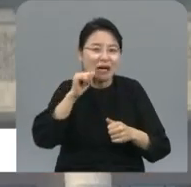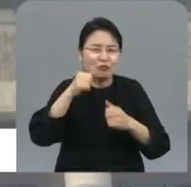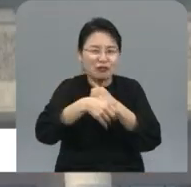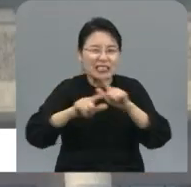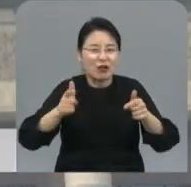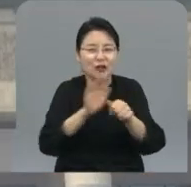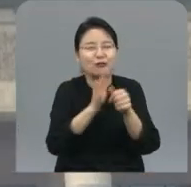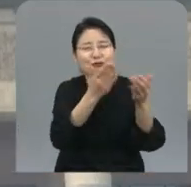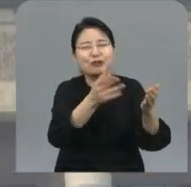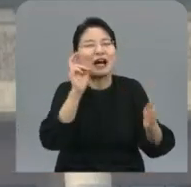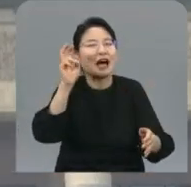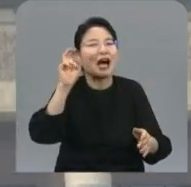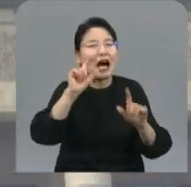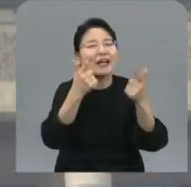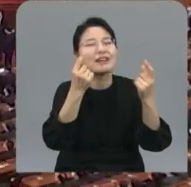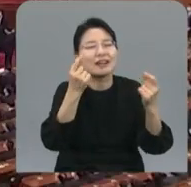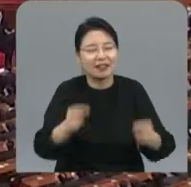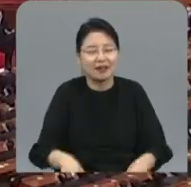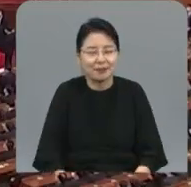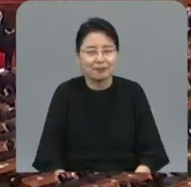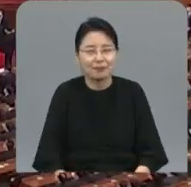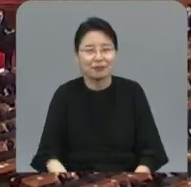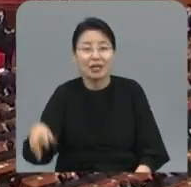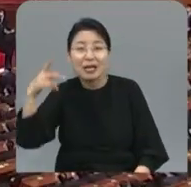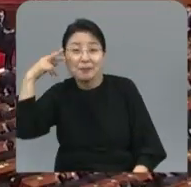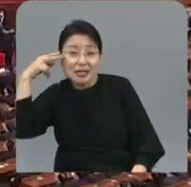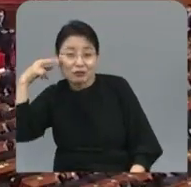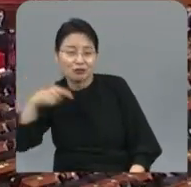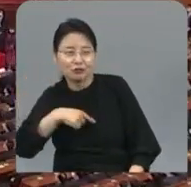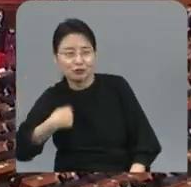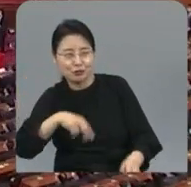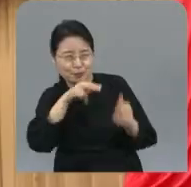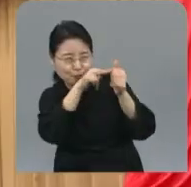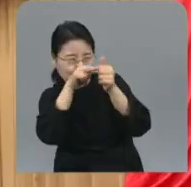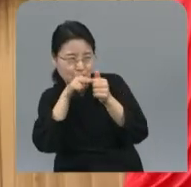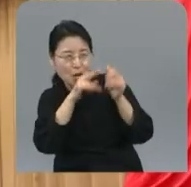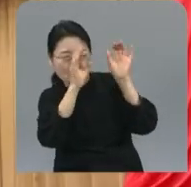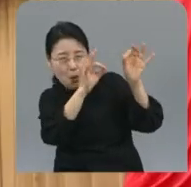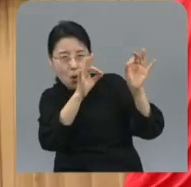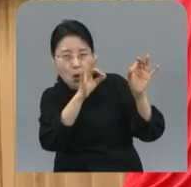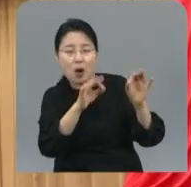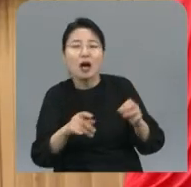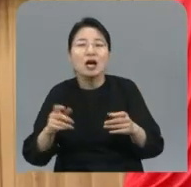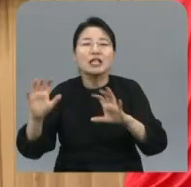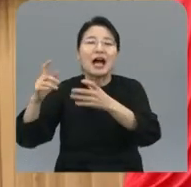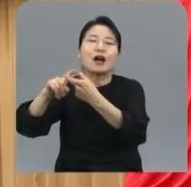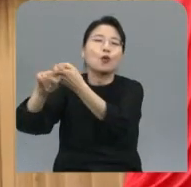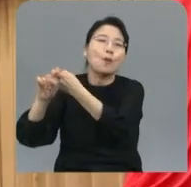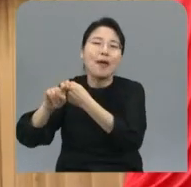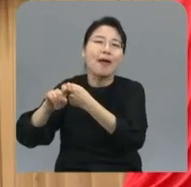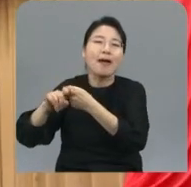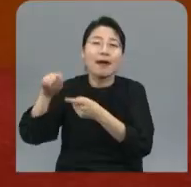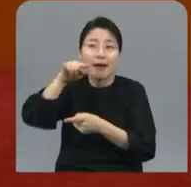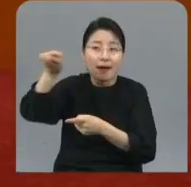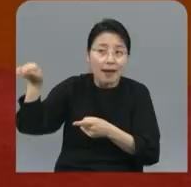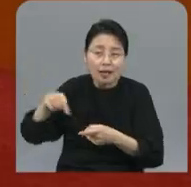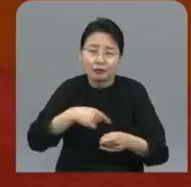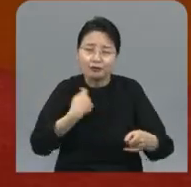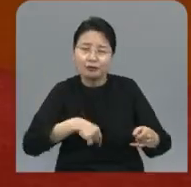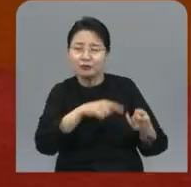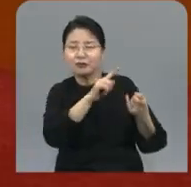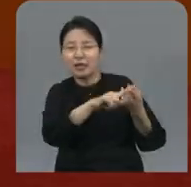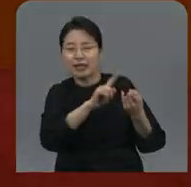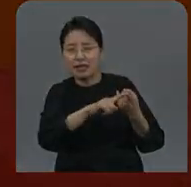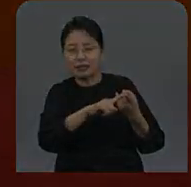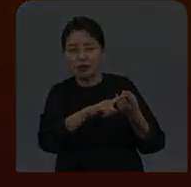sejak perang Ukraina dimulai dan pemerintah Amerika Serikat telah menyampaikan kepada jajaran pimpinan pemerintah China bahwa pihak yang menentang pemberian dukungan